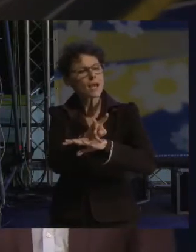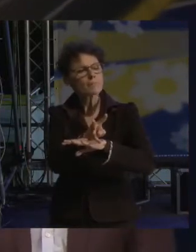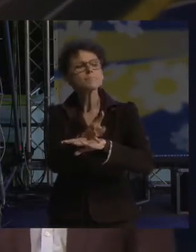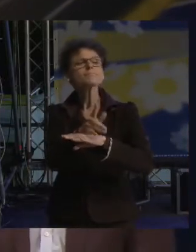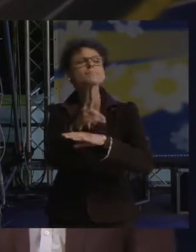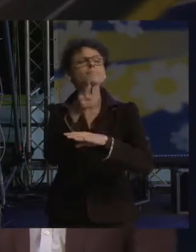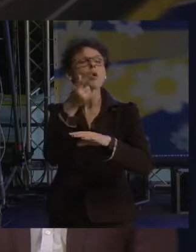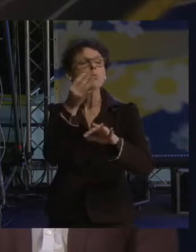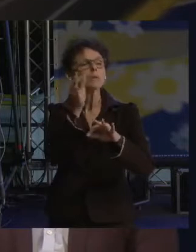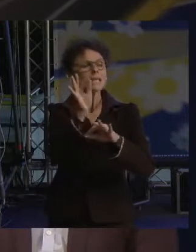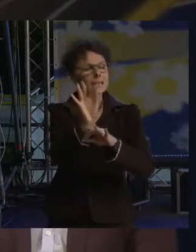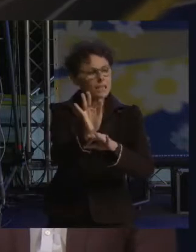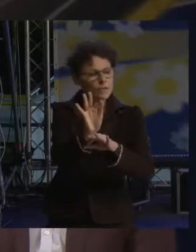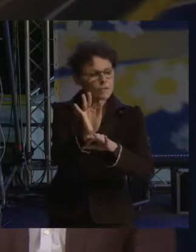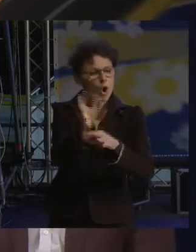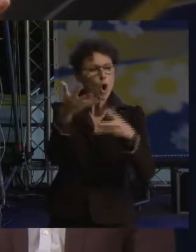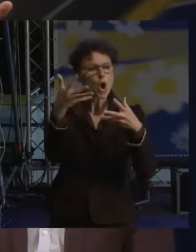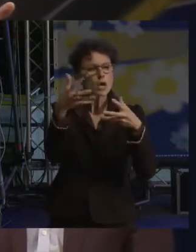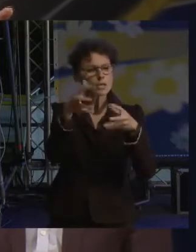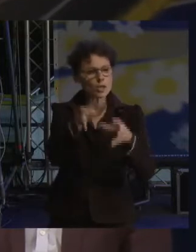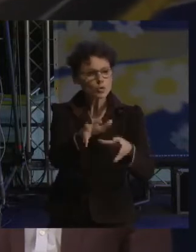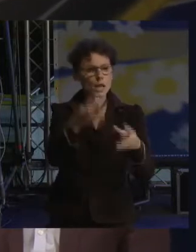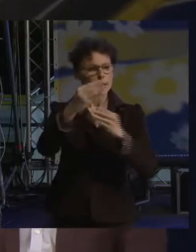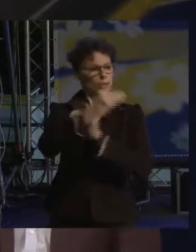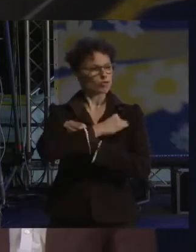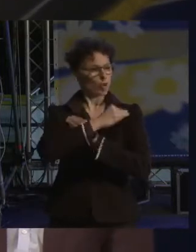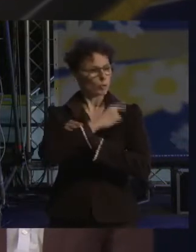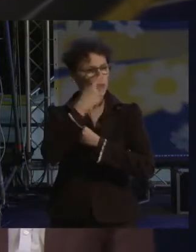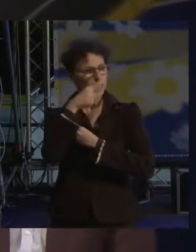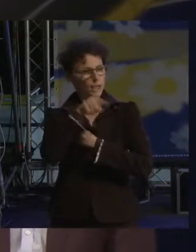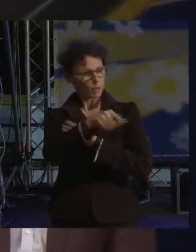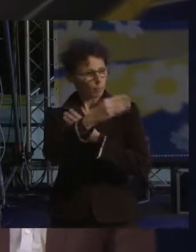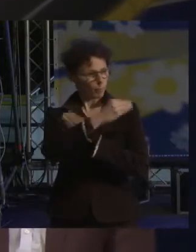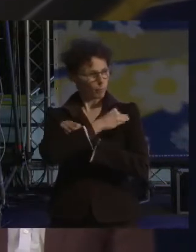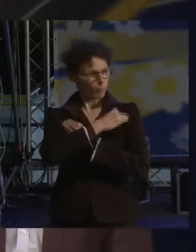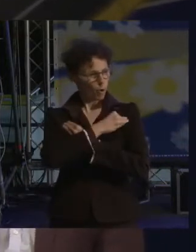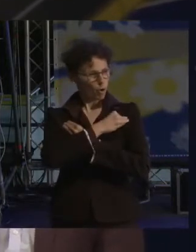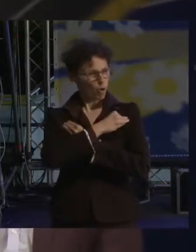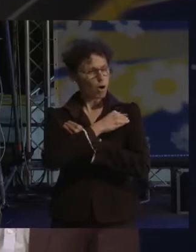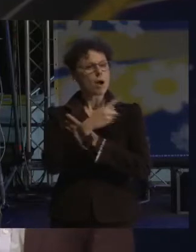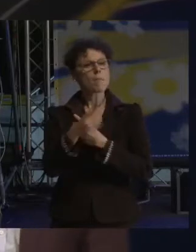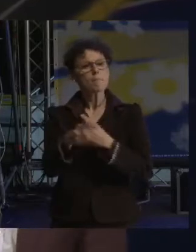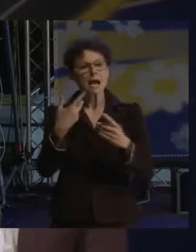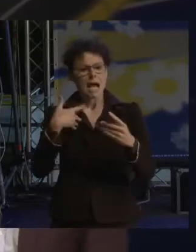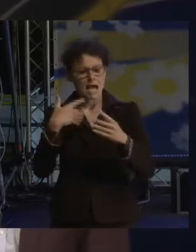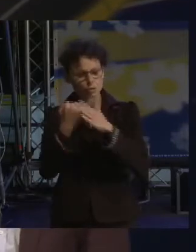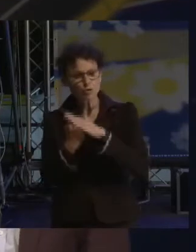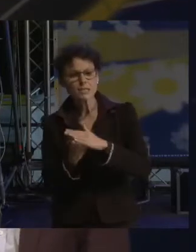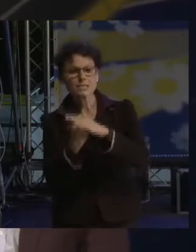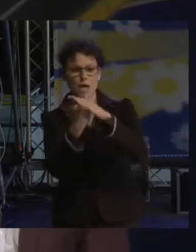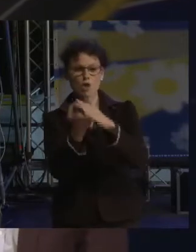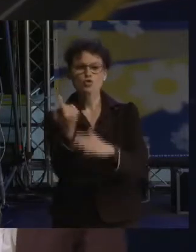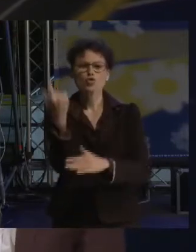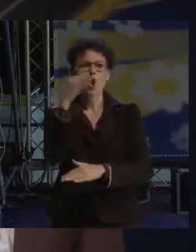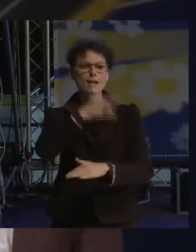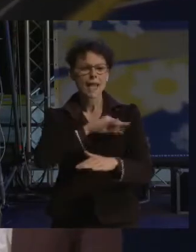ridurre quel tipo di disoccupazione ma anche per intervenire con dei dei sistemi di sostegno al reddito e investire